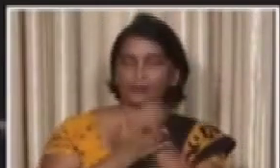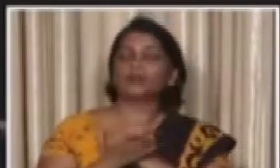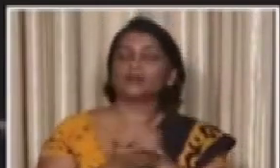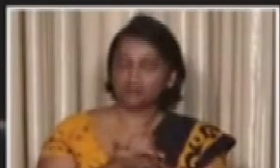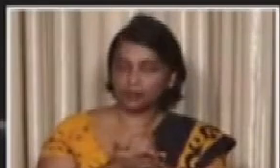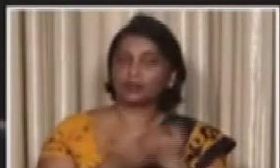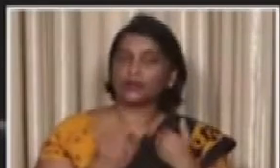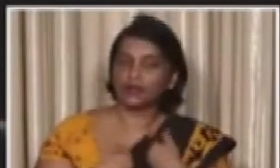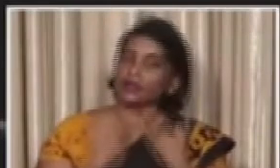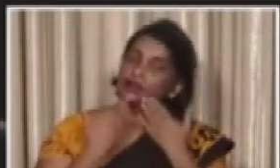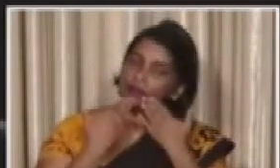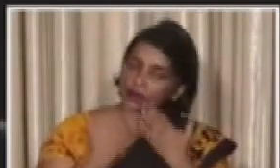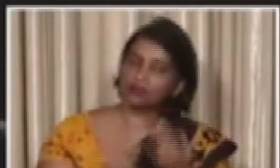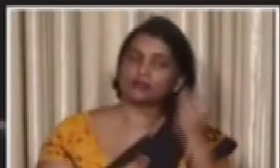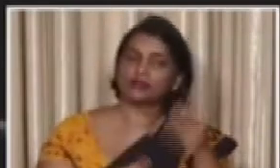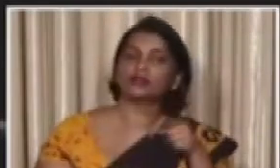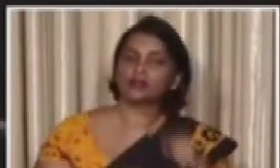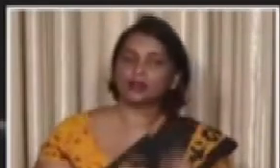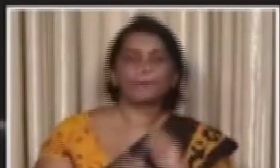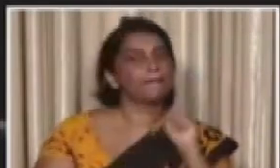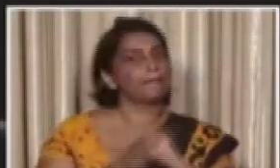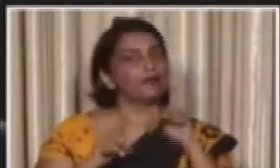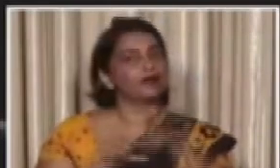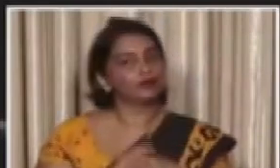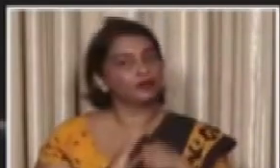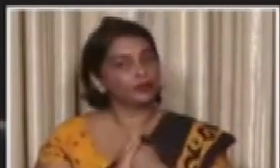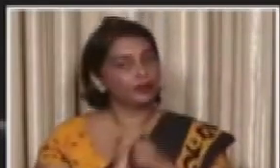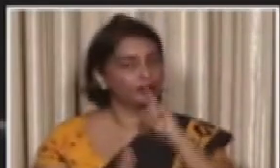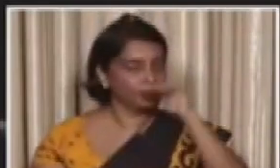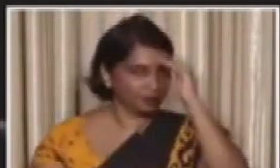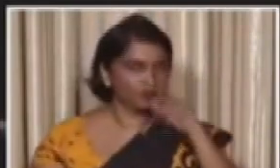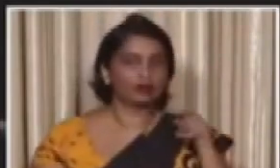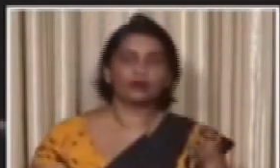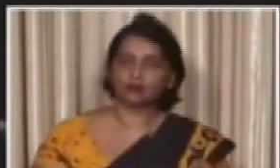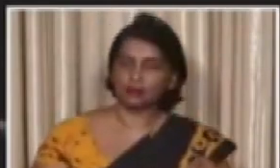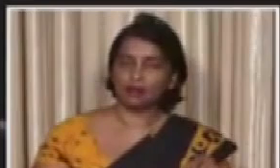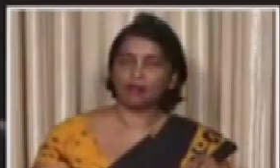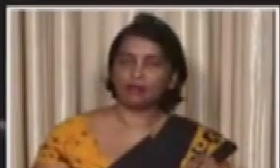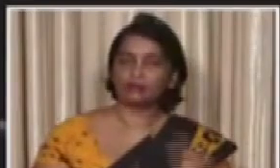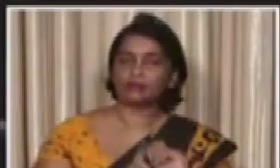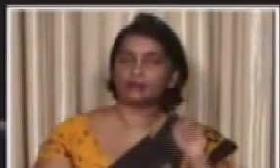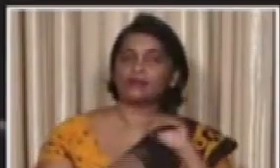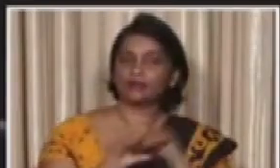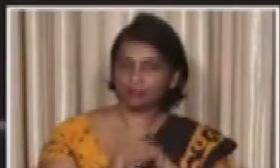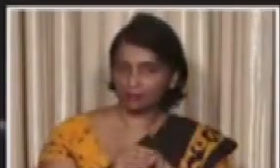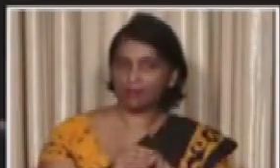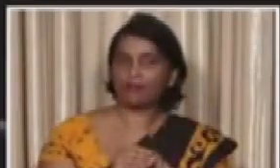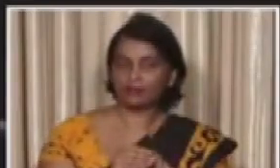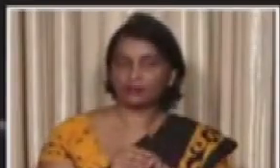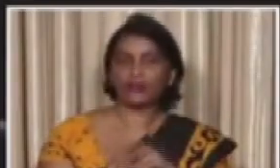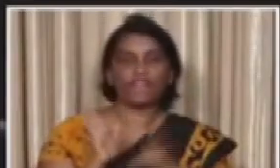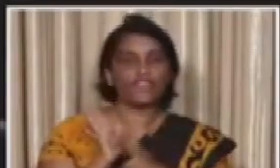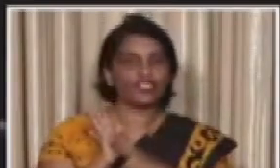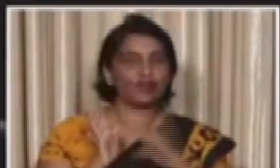දෙනාටම මගේ ස්තුතිය පොදු කරනවා. පාර්ලිමේන්තුව තුරගරු කතානායකතුමනි පාර්ලිමේන්තුවට මම පත් වෙනකොට වීජමු ලොකු